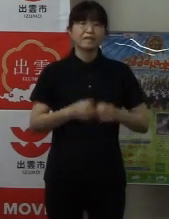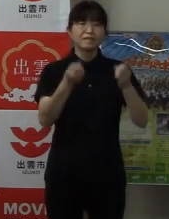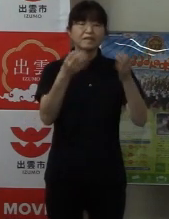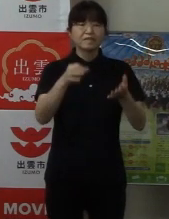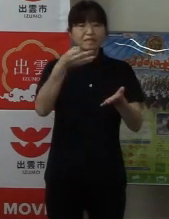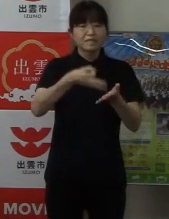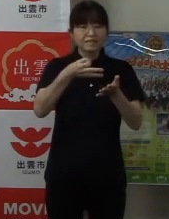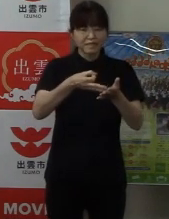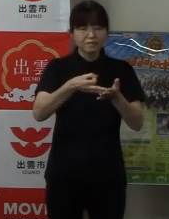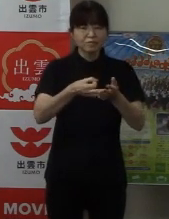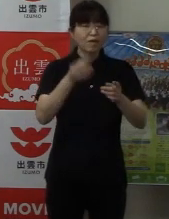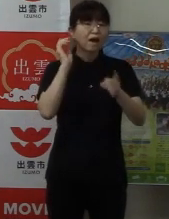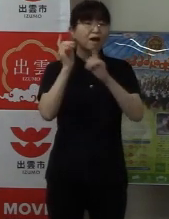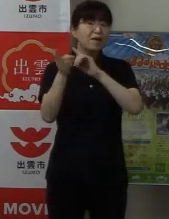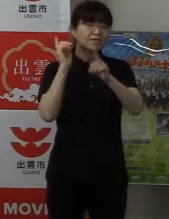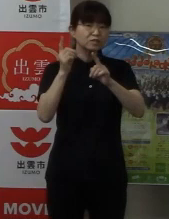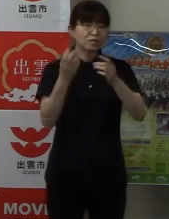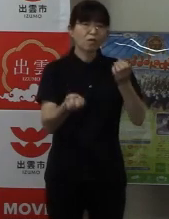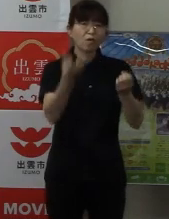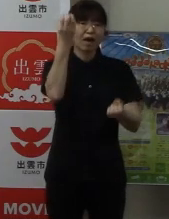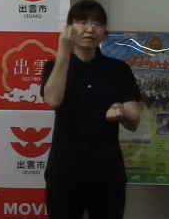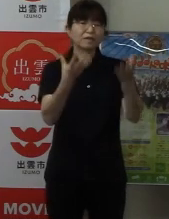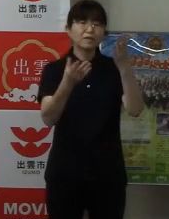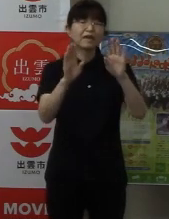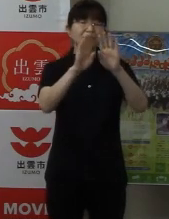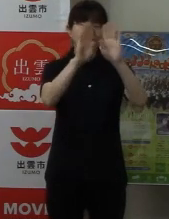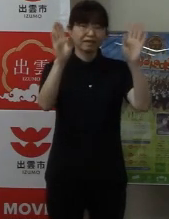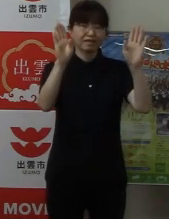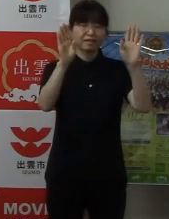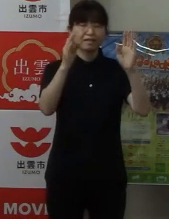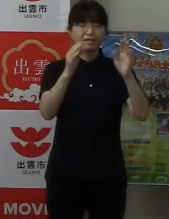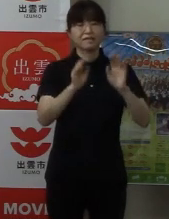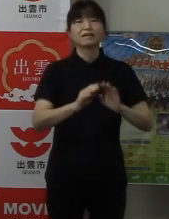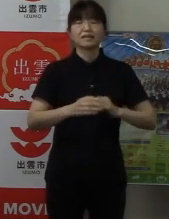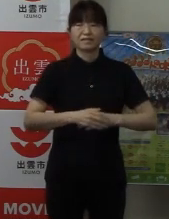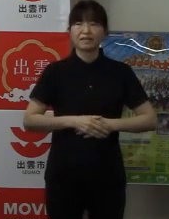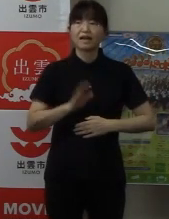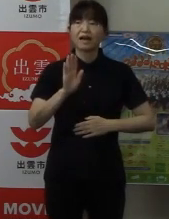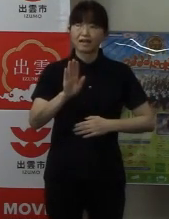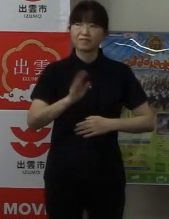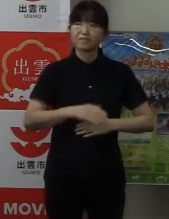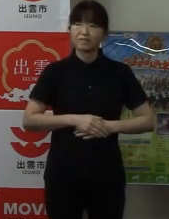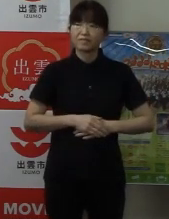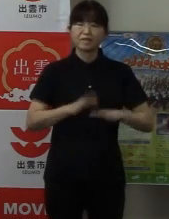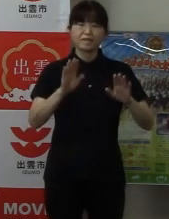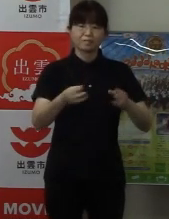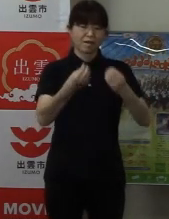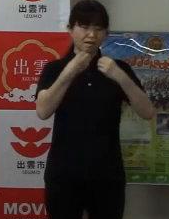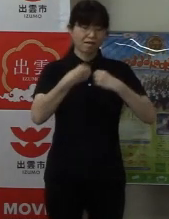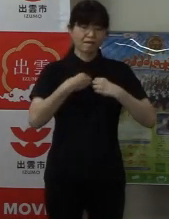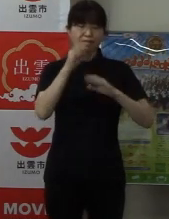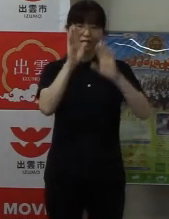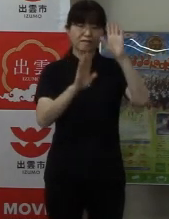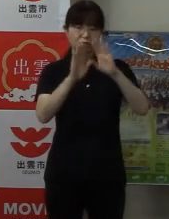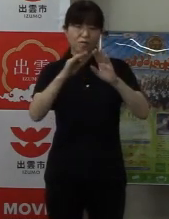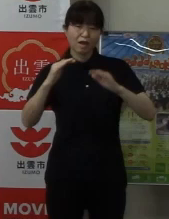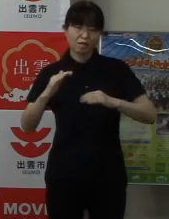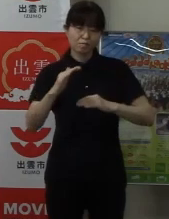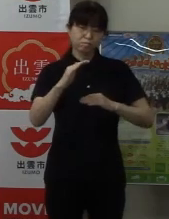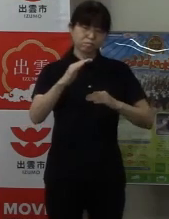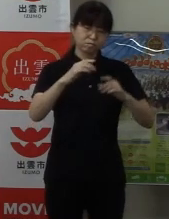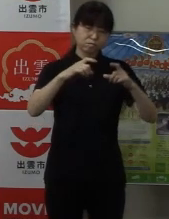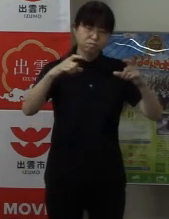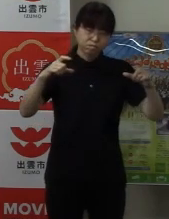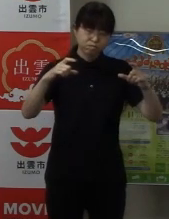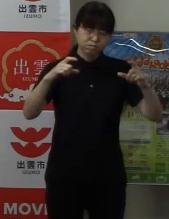れるということで、まあ、最高市長もおっしゃってました。まあ、本秋から出雲に関しては感染状況については高止まりで、実際全